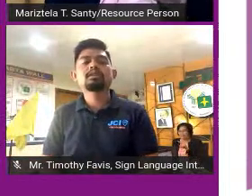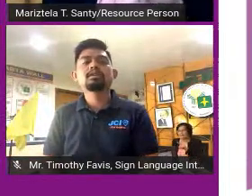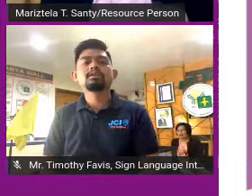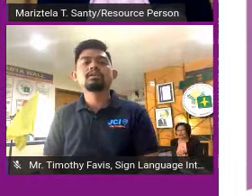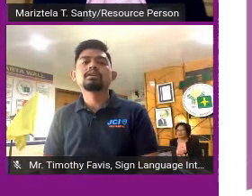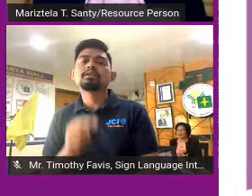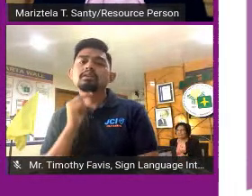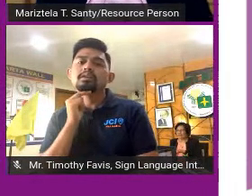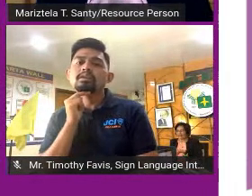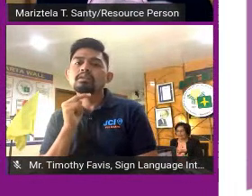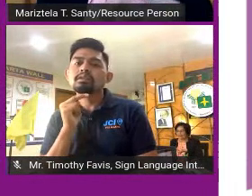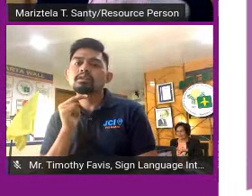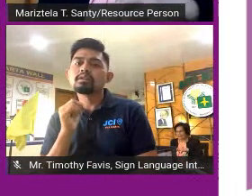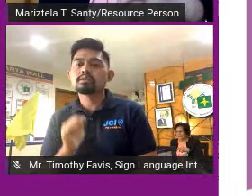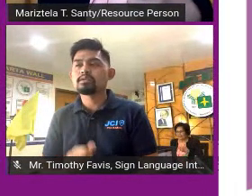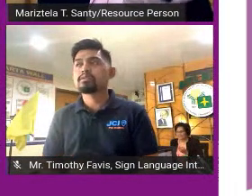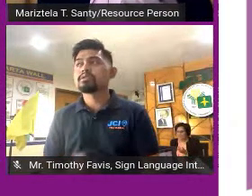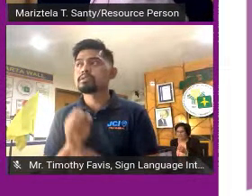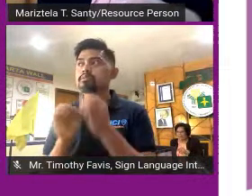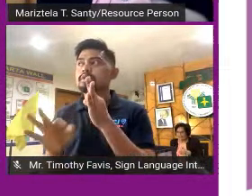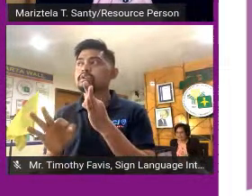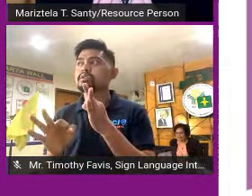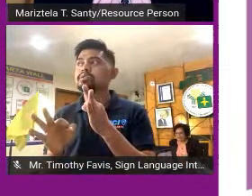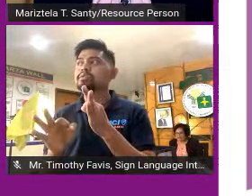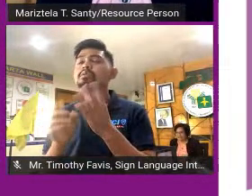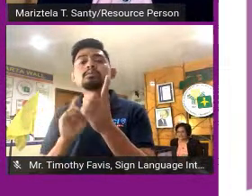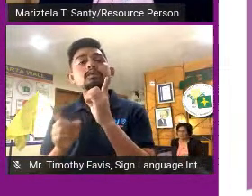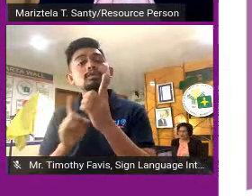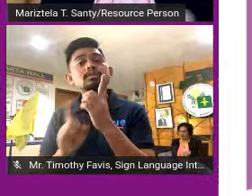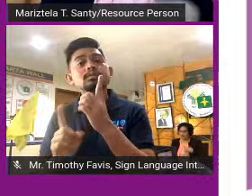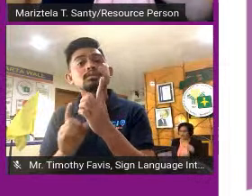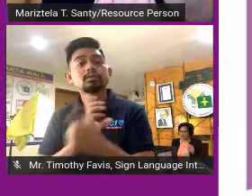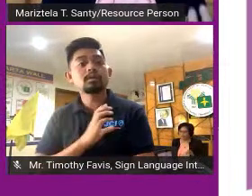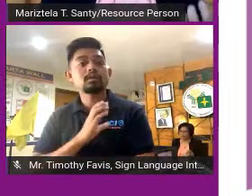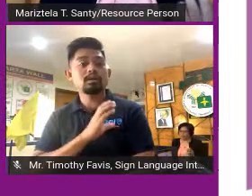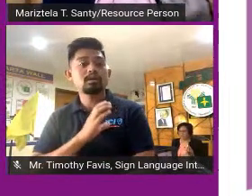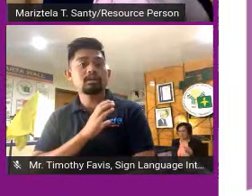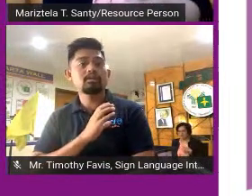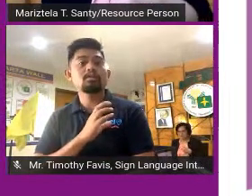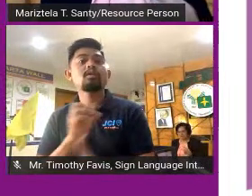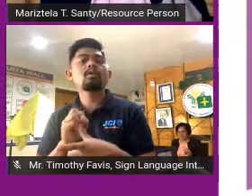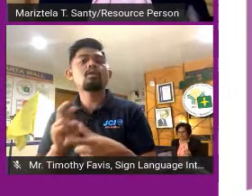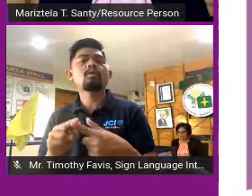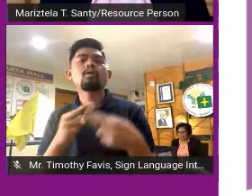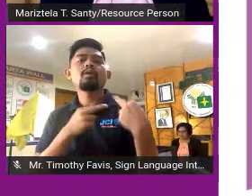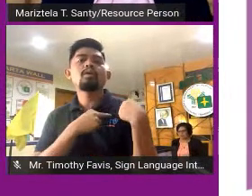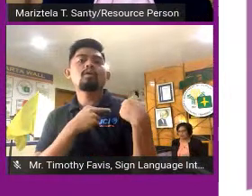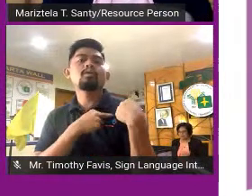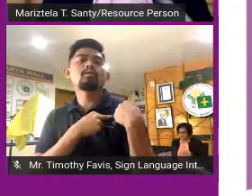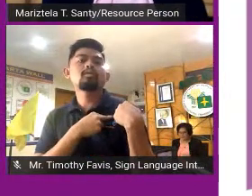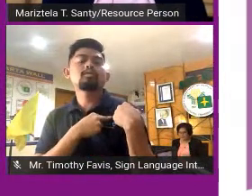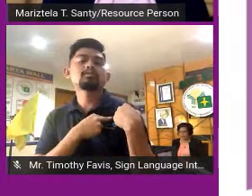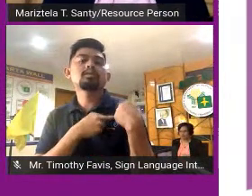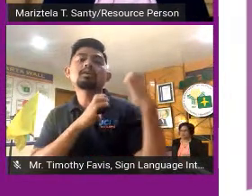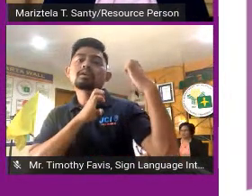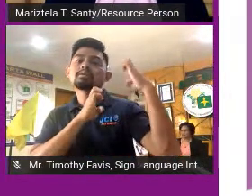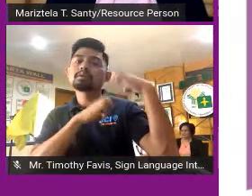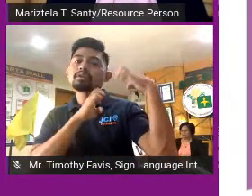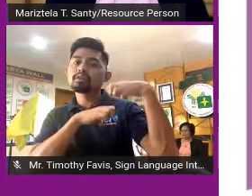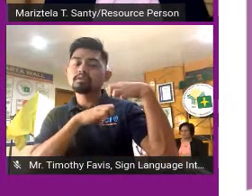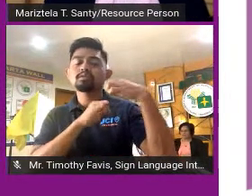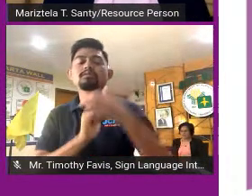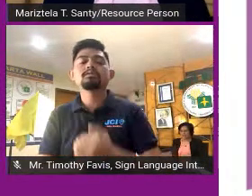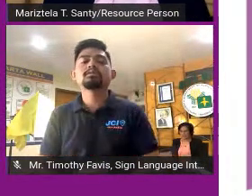Pag pinag-uusapan ay characteristics or mga roles, differentiated roles or